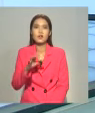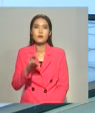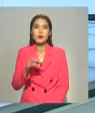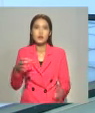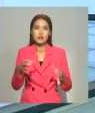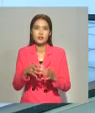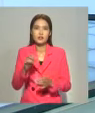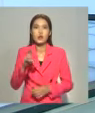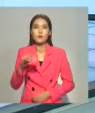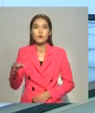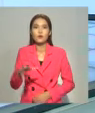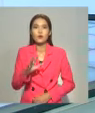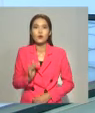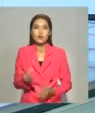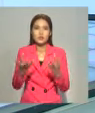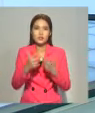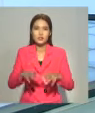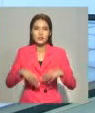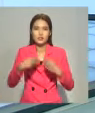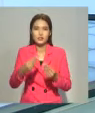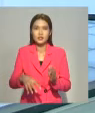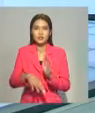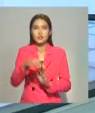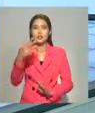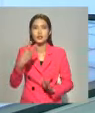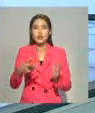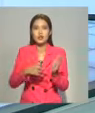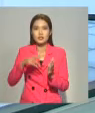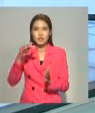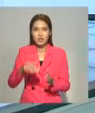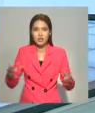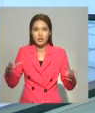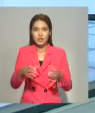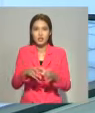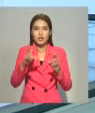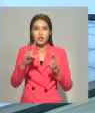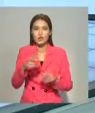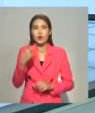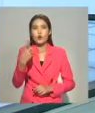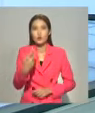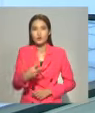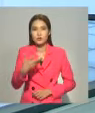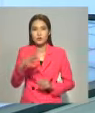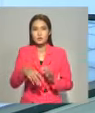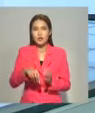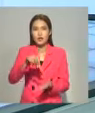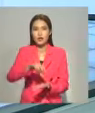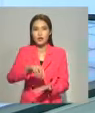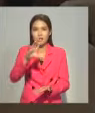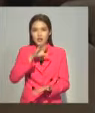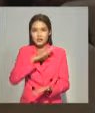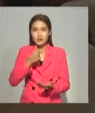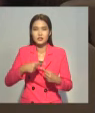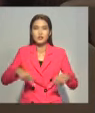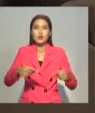партиясы Ақмола облыстық филиалының есеп беру сайлау конференциясына 38 мың партия мүшесінің атынан 135 делегат қатысты. Онда